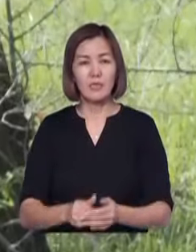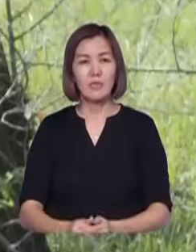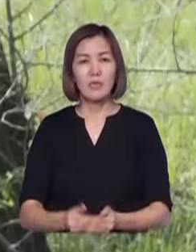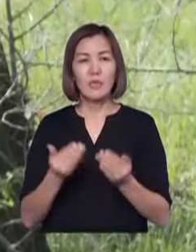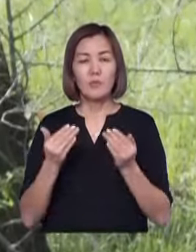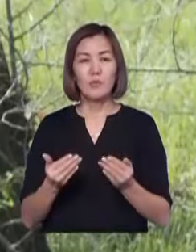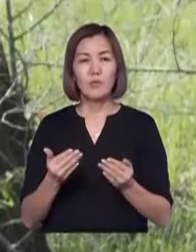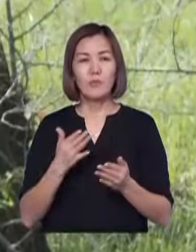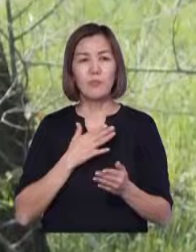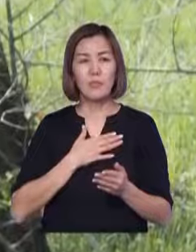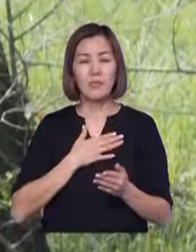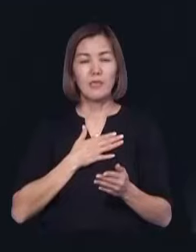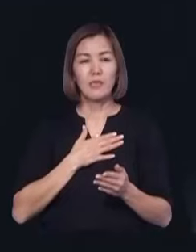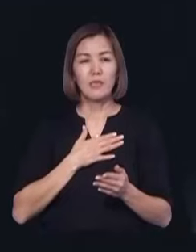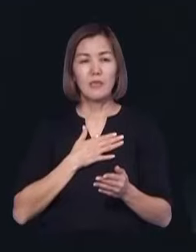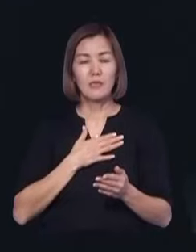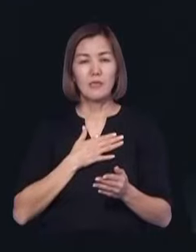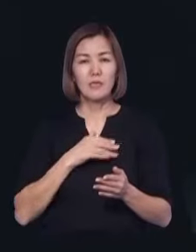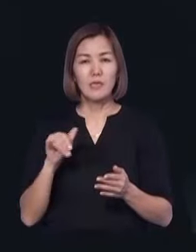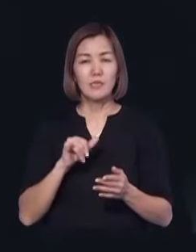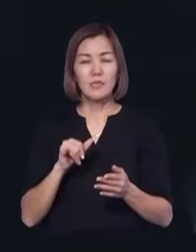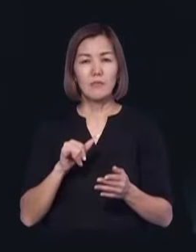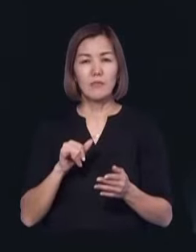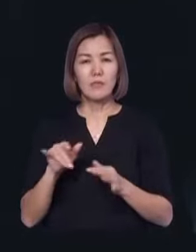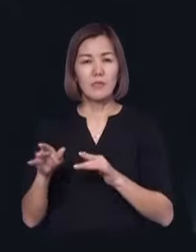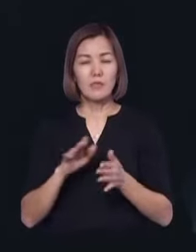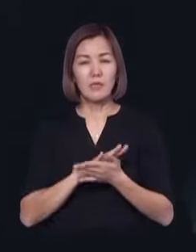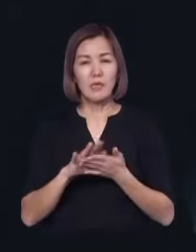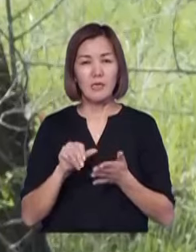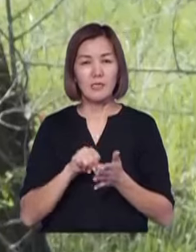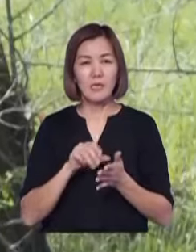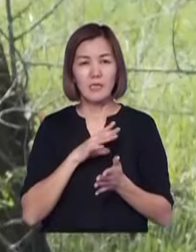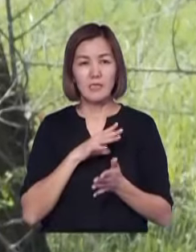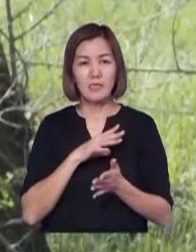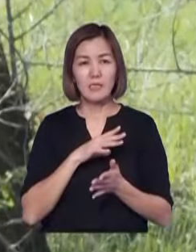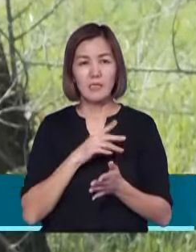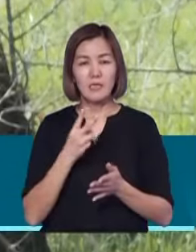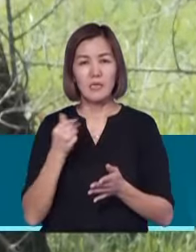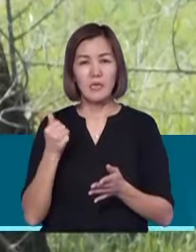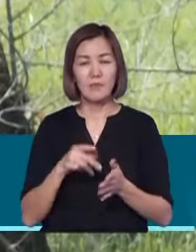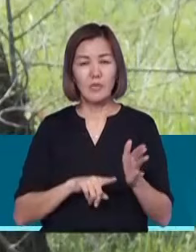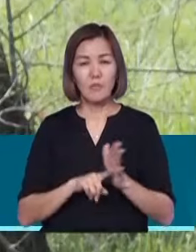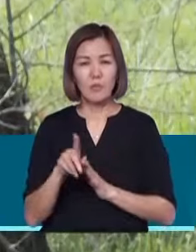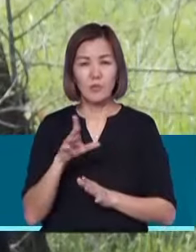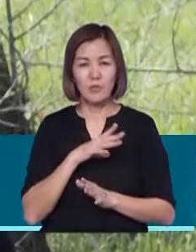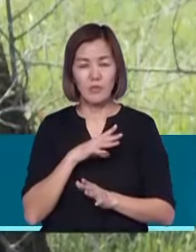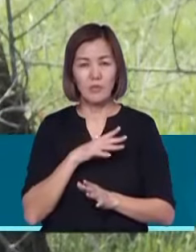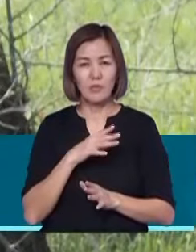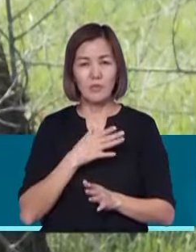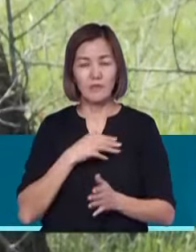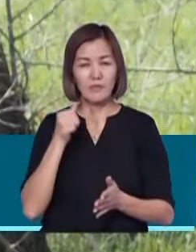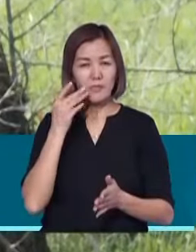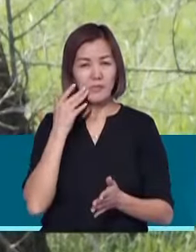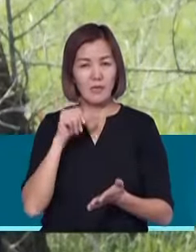бүгін осындай бір сенбілікке шықтық. Таза Қазақстан дегеніміз, екінші апта осыған қатысамыз.